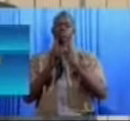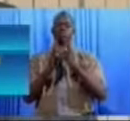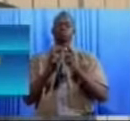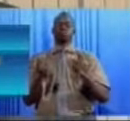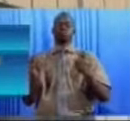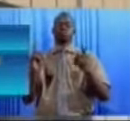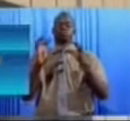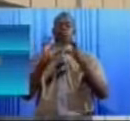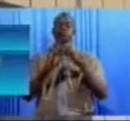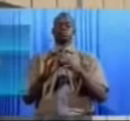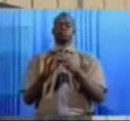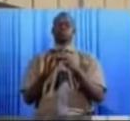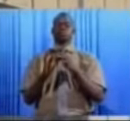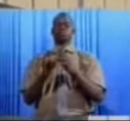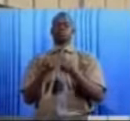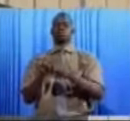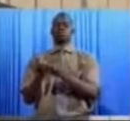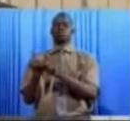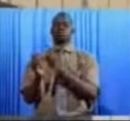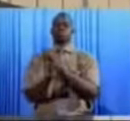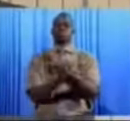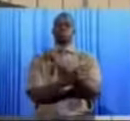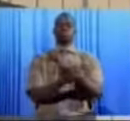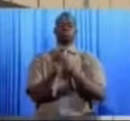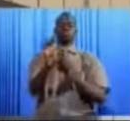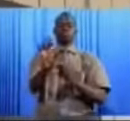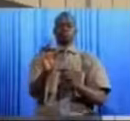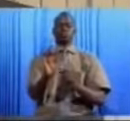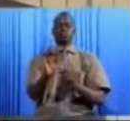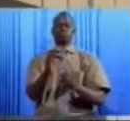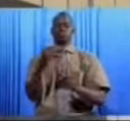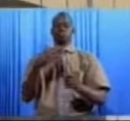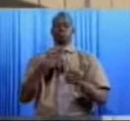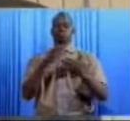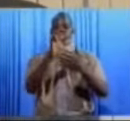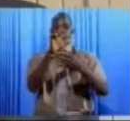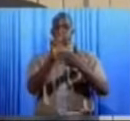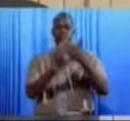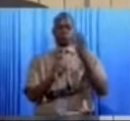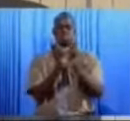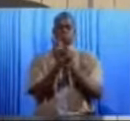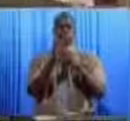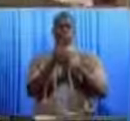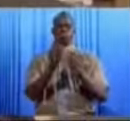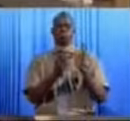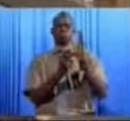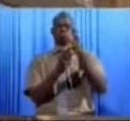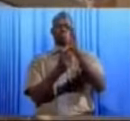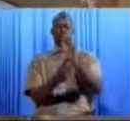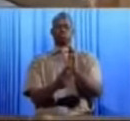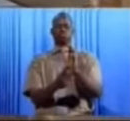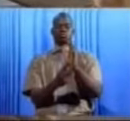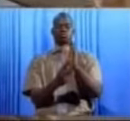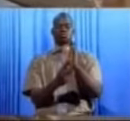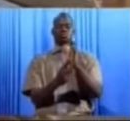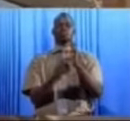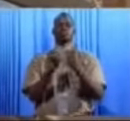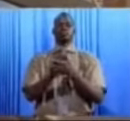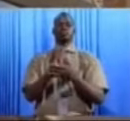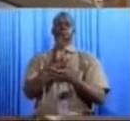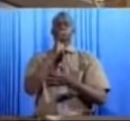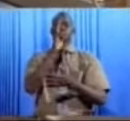multilatéraux sont déjà bien didier il ya des listes de ces produits chimiques qui sont publiés ce sont les